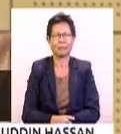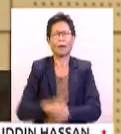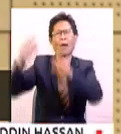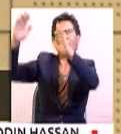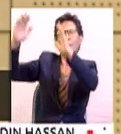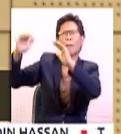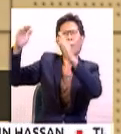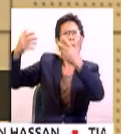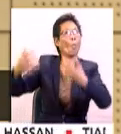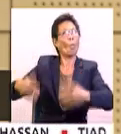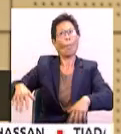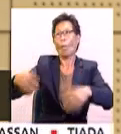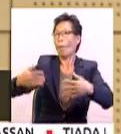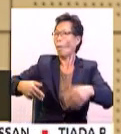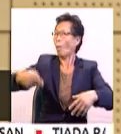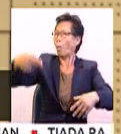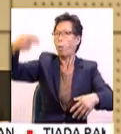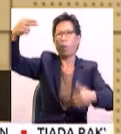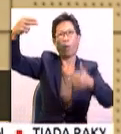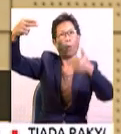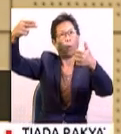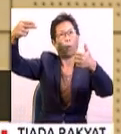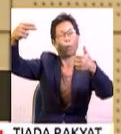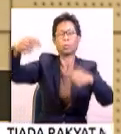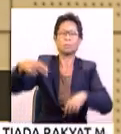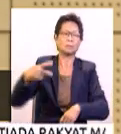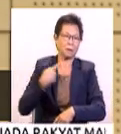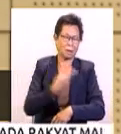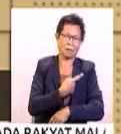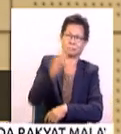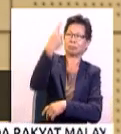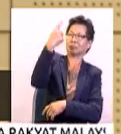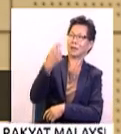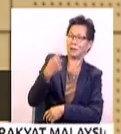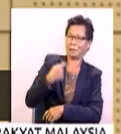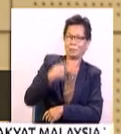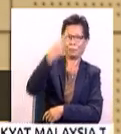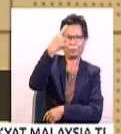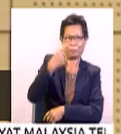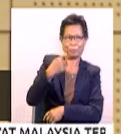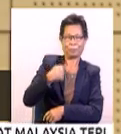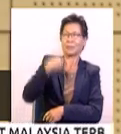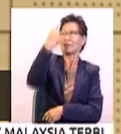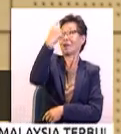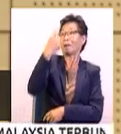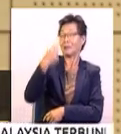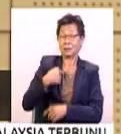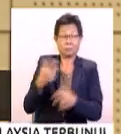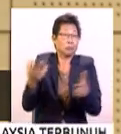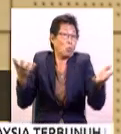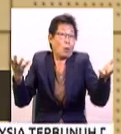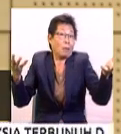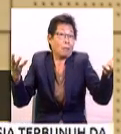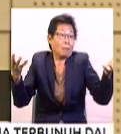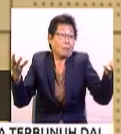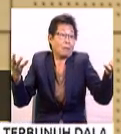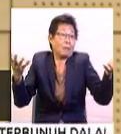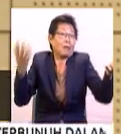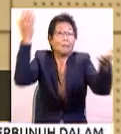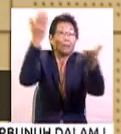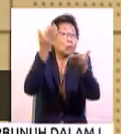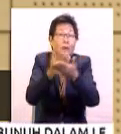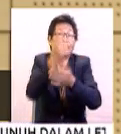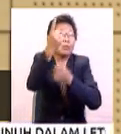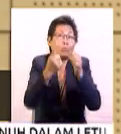Expectation ni high. Saya ditanya oleh few people lah, tanyakan, so what? Now dah dekat